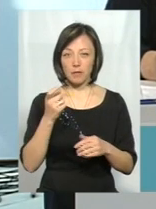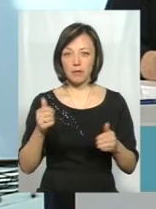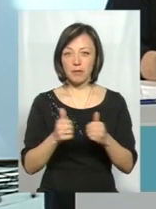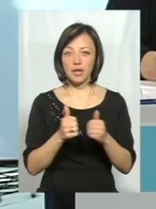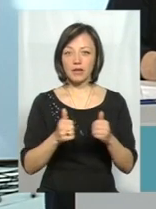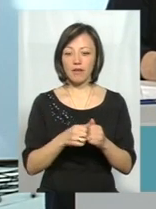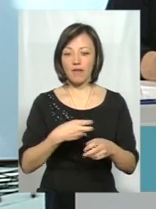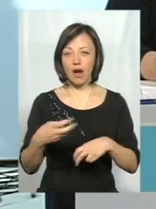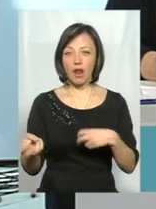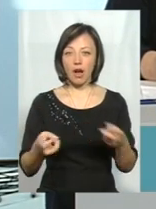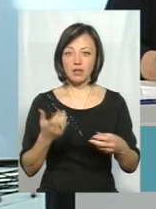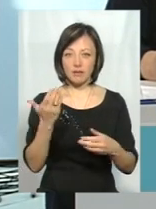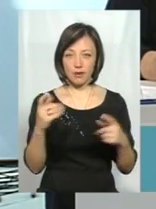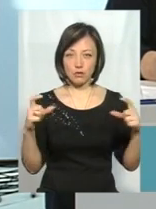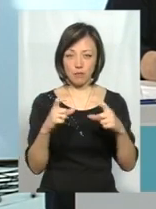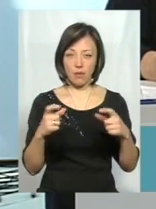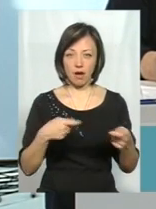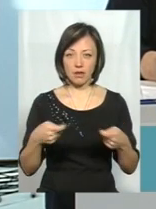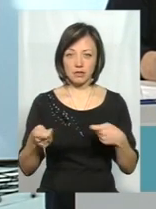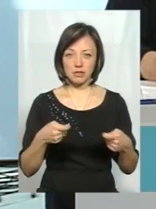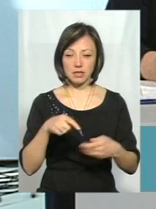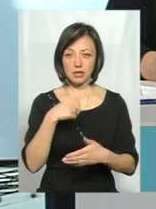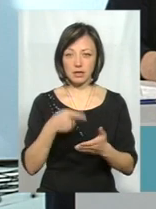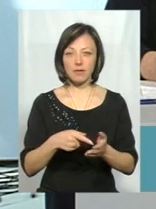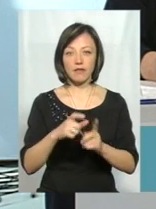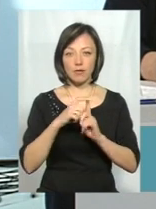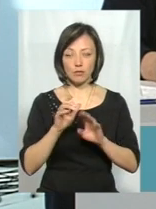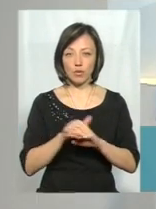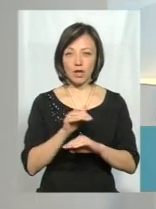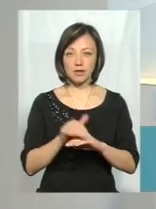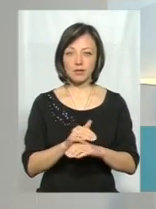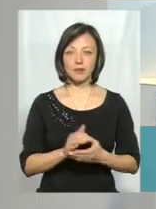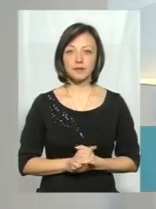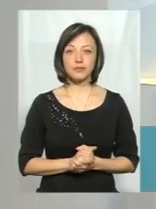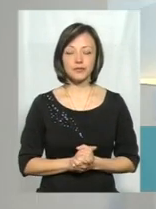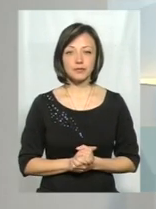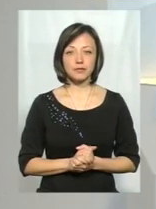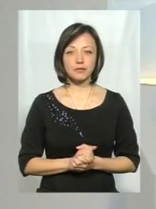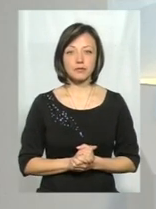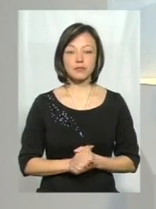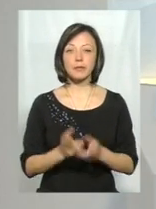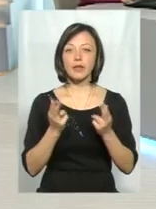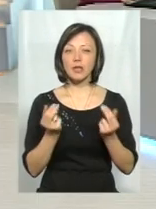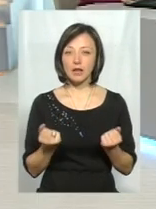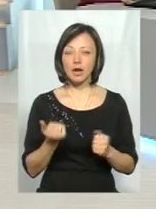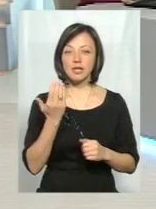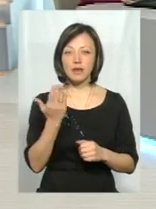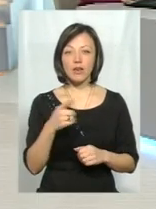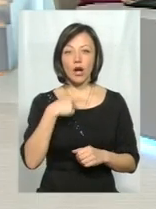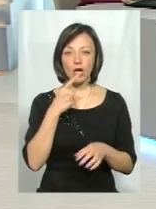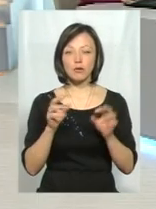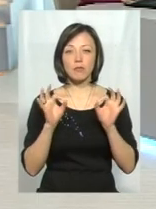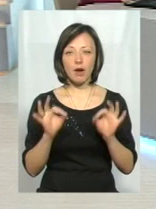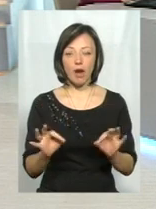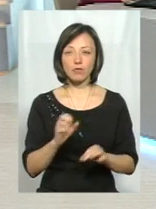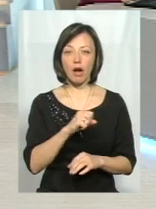під'їздами валятися, це ж ваш магазин? Дайте відповідь, будь ласка. Все, дякуємо. Так, да, це ви кажете правду, але,